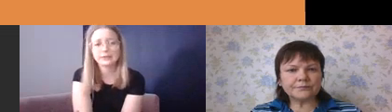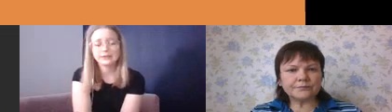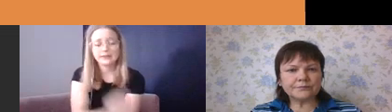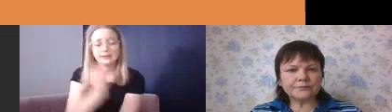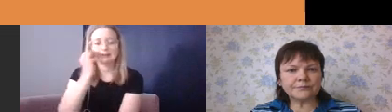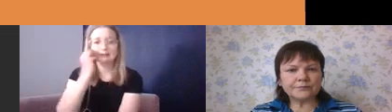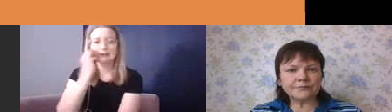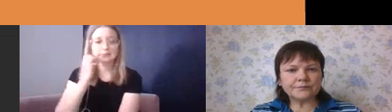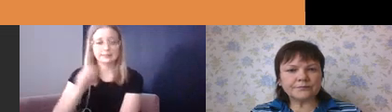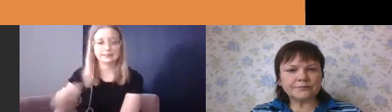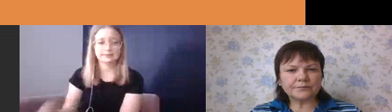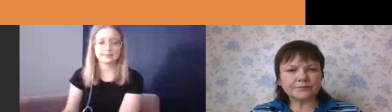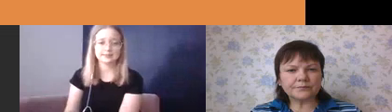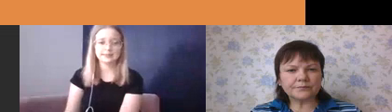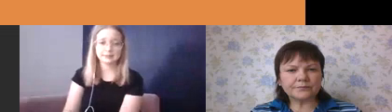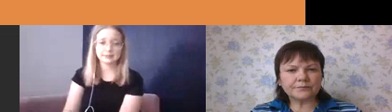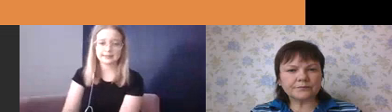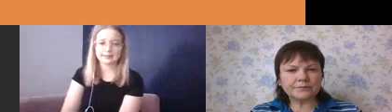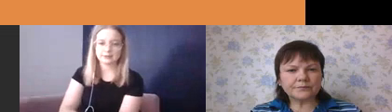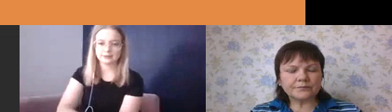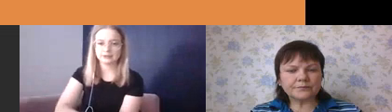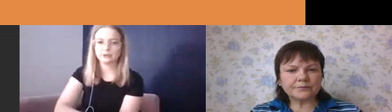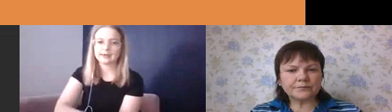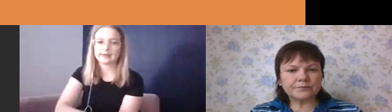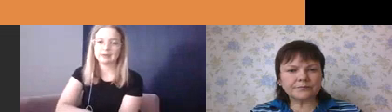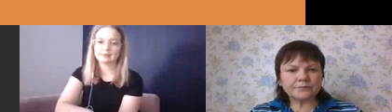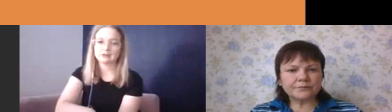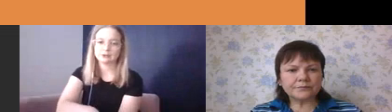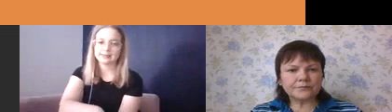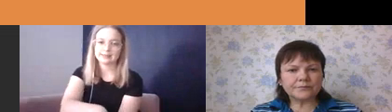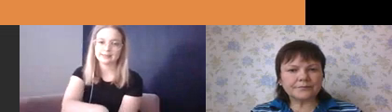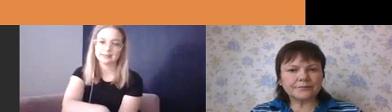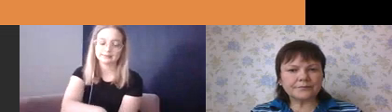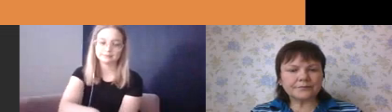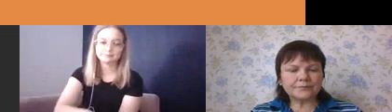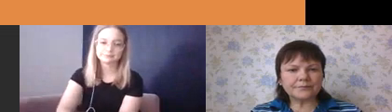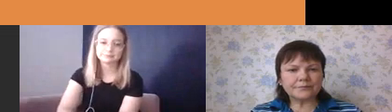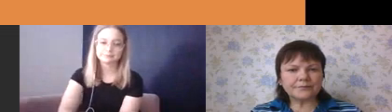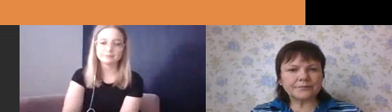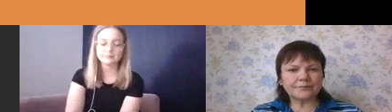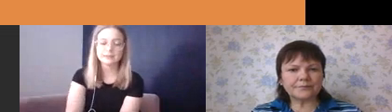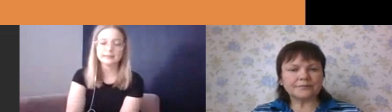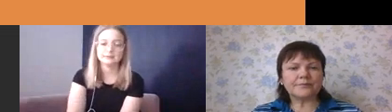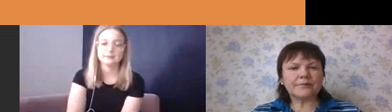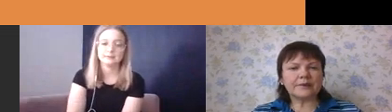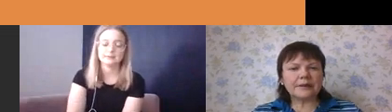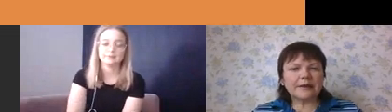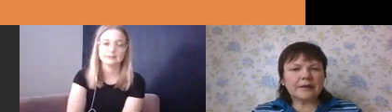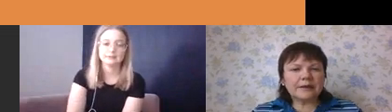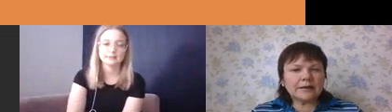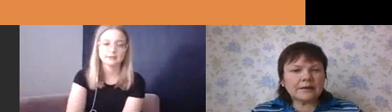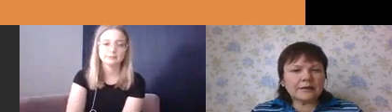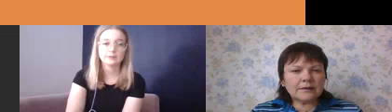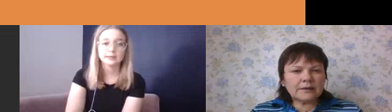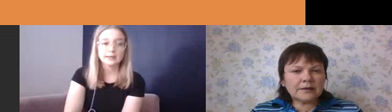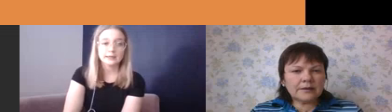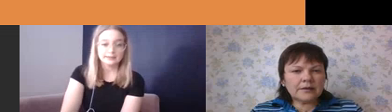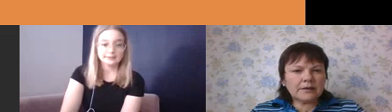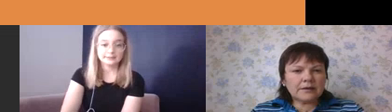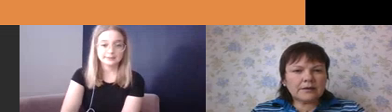tulemused. Et see link on tegelikult ka töölehel olemas otse link. Sealt saab vaadata